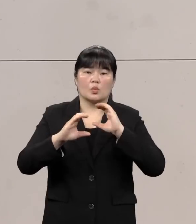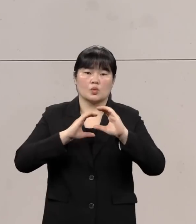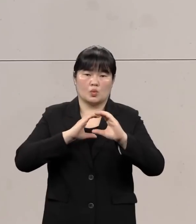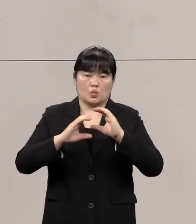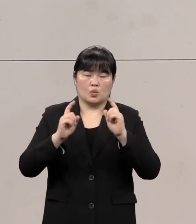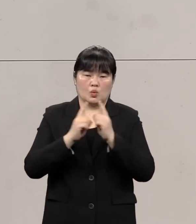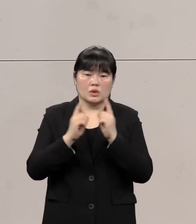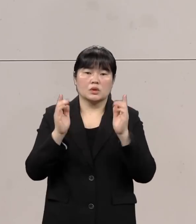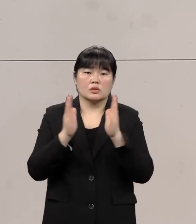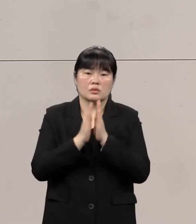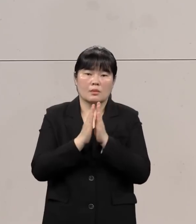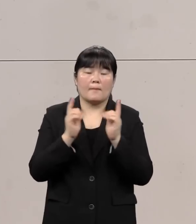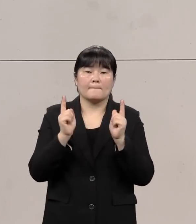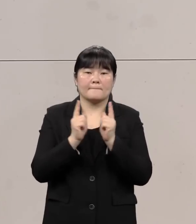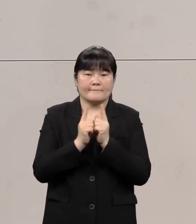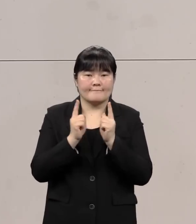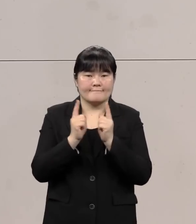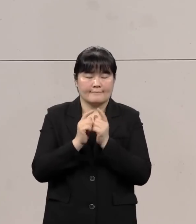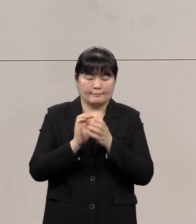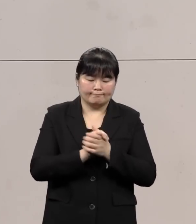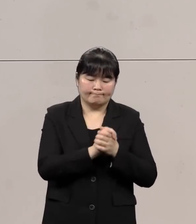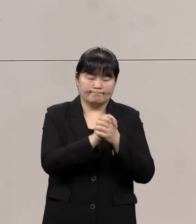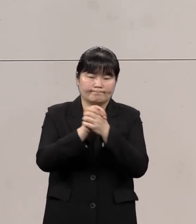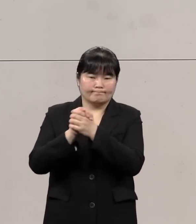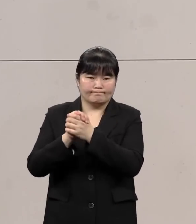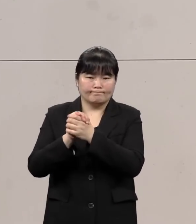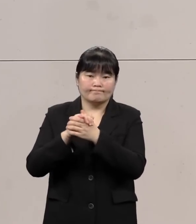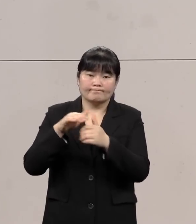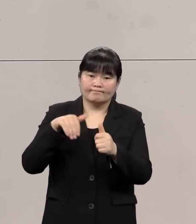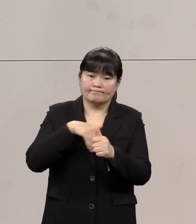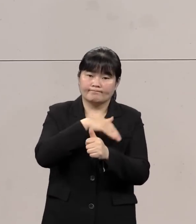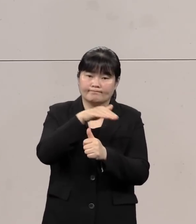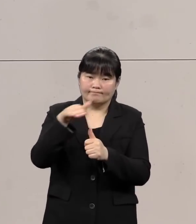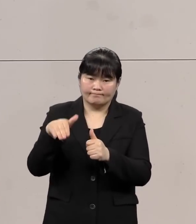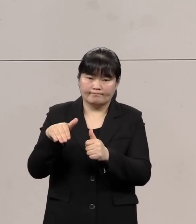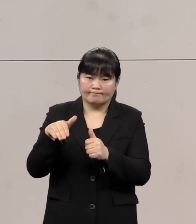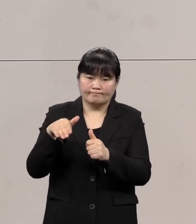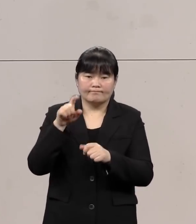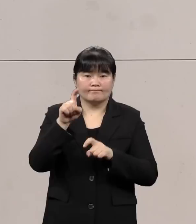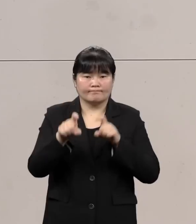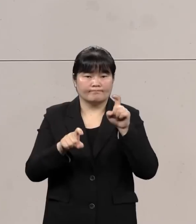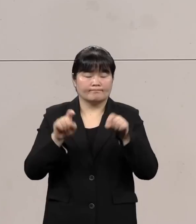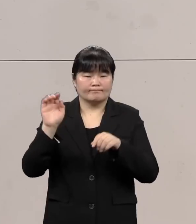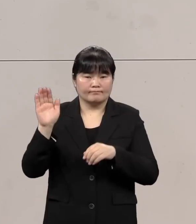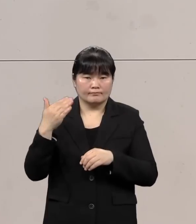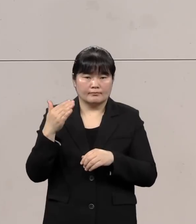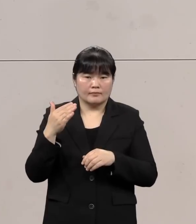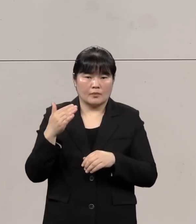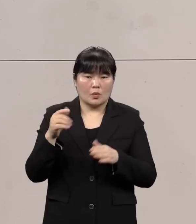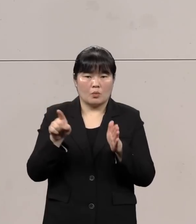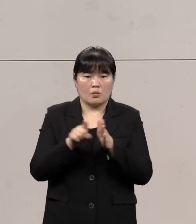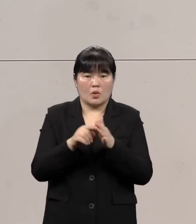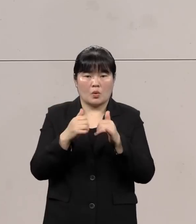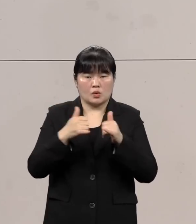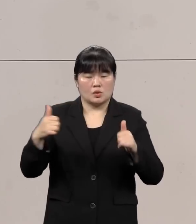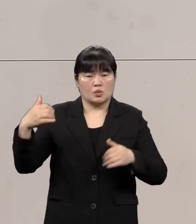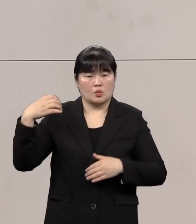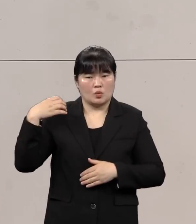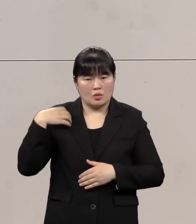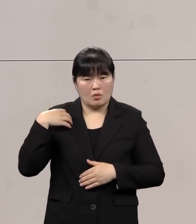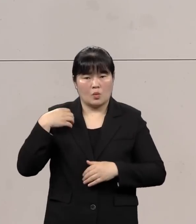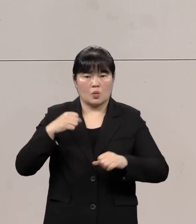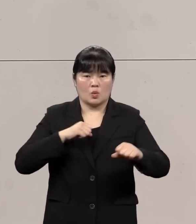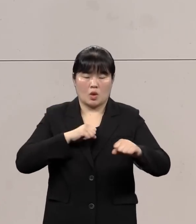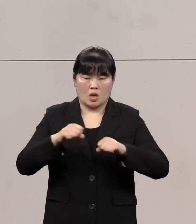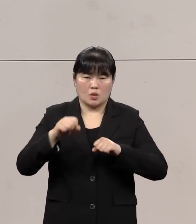만남이 이루어지는 친교의 현장에서 실천되어야 하며 특히 성서 사도직 현장에서